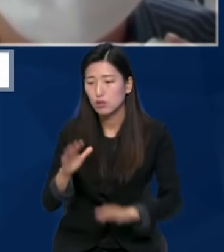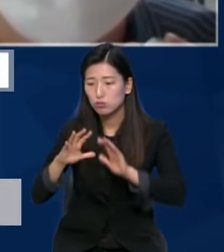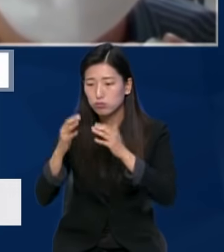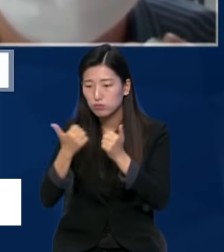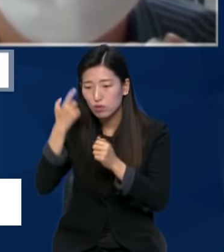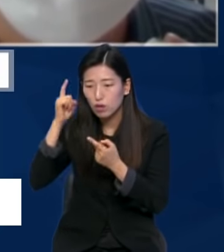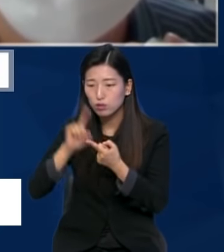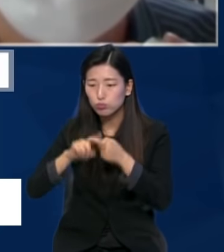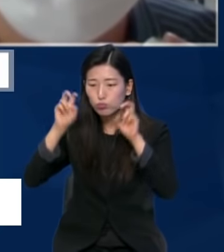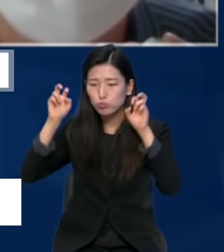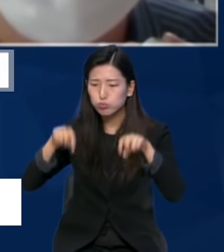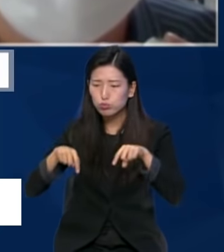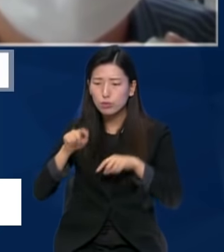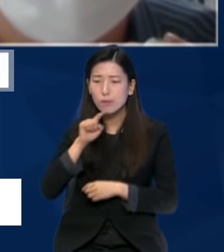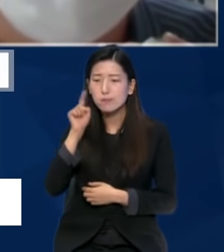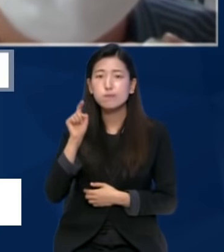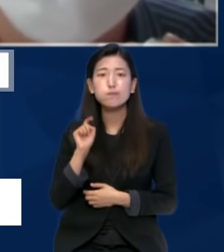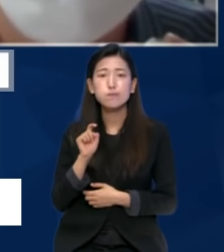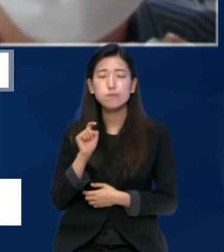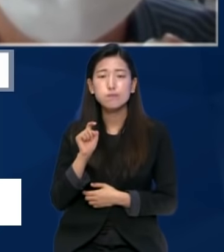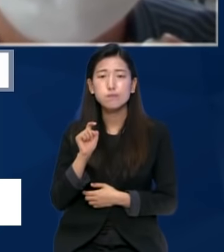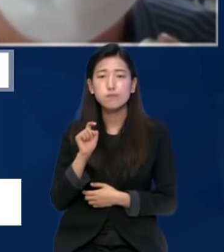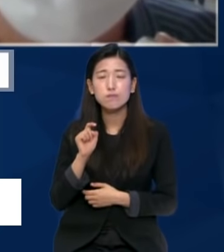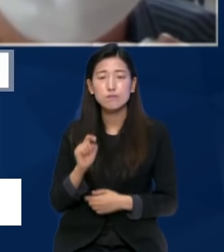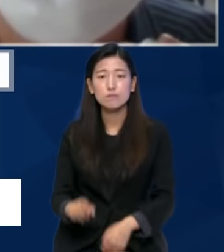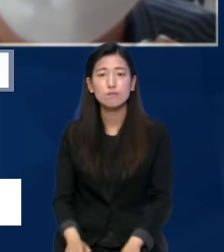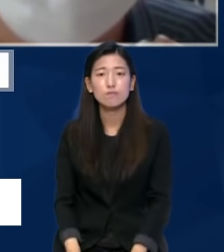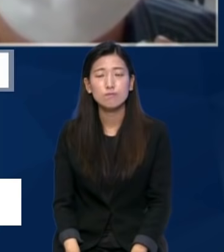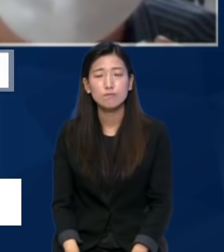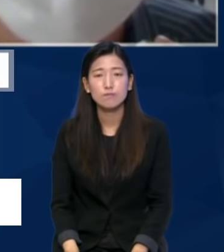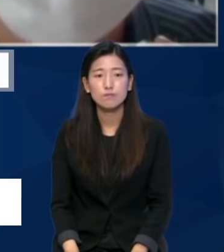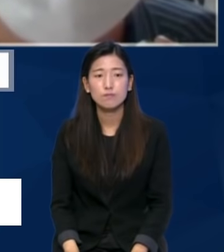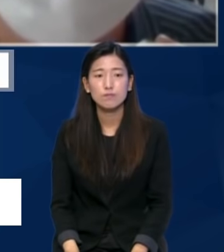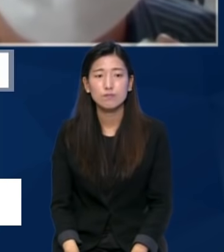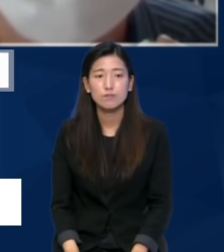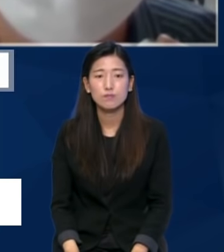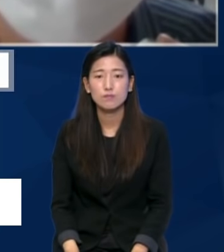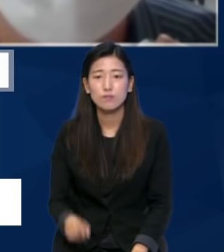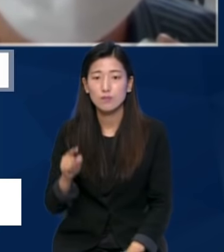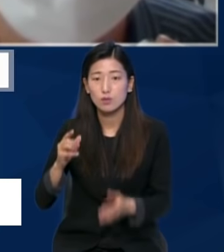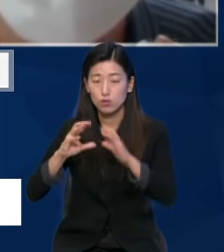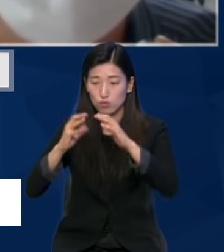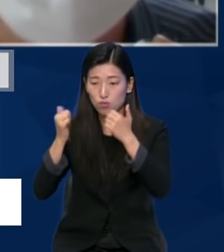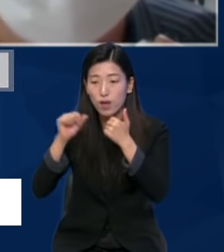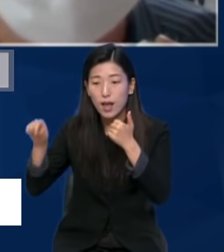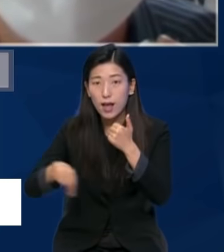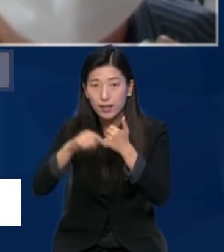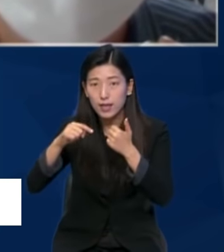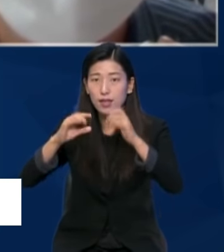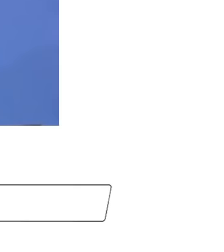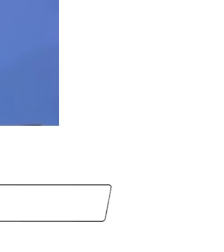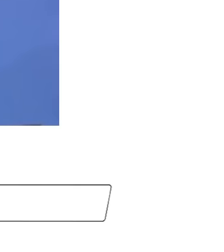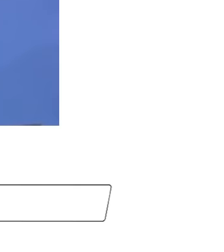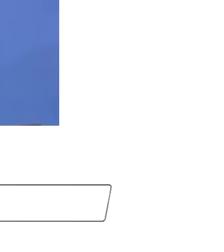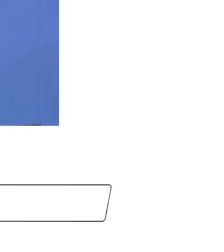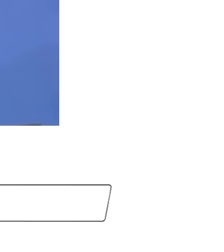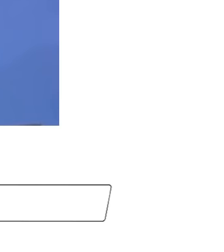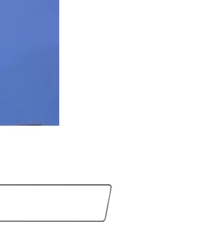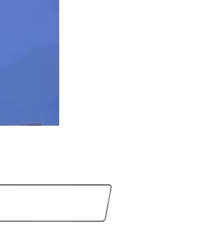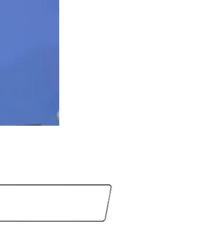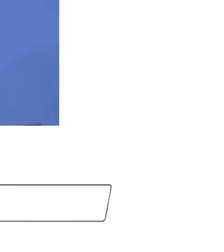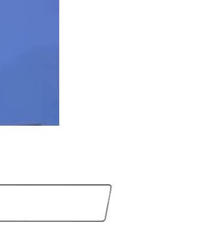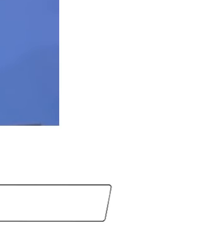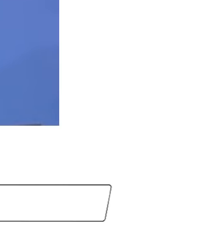개헌 취지에 대해서 좀 정치권에 대해 움직임을 좀 어떻게 끌어모으실지 이 부분에 대해서 먼저 궁금하고요.